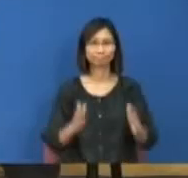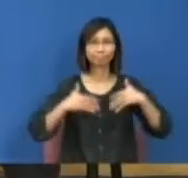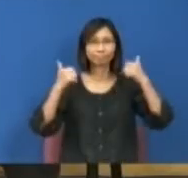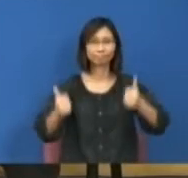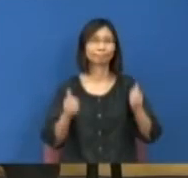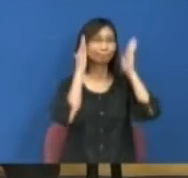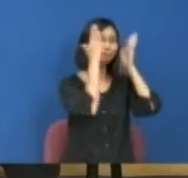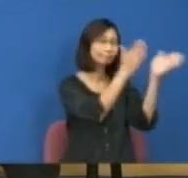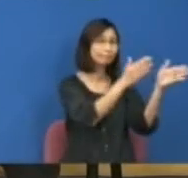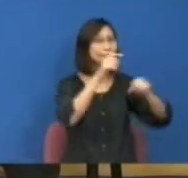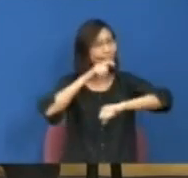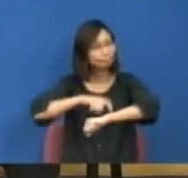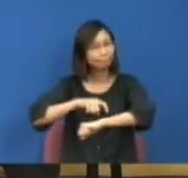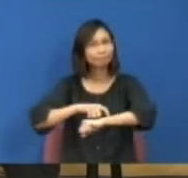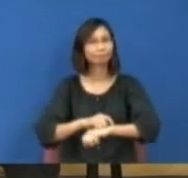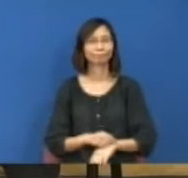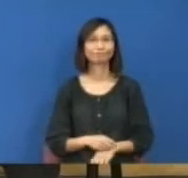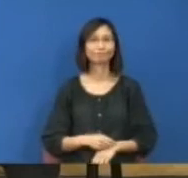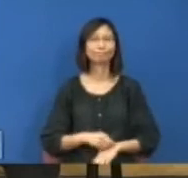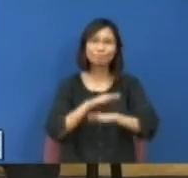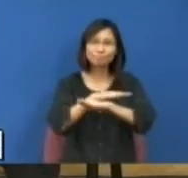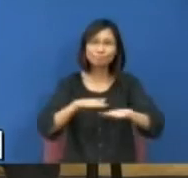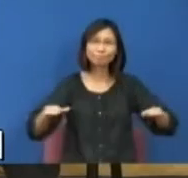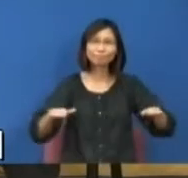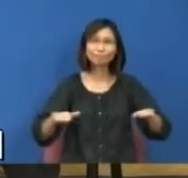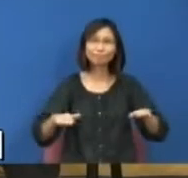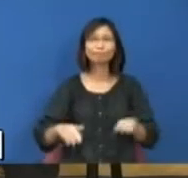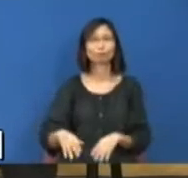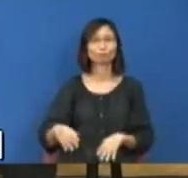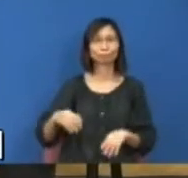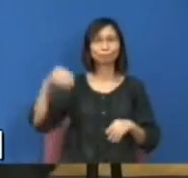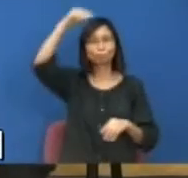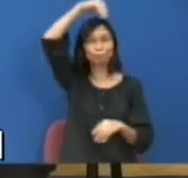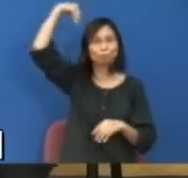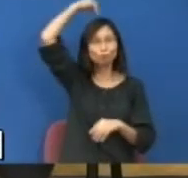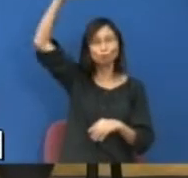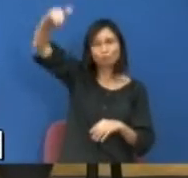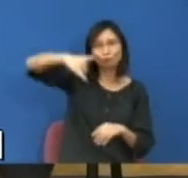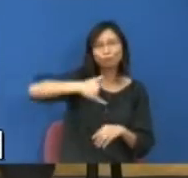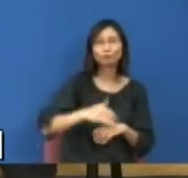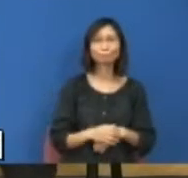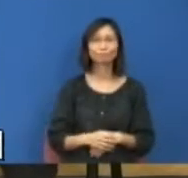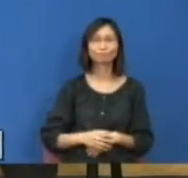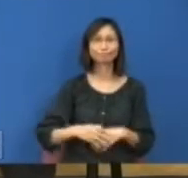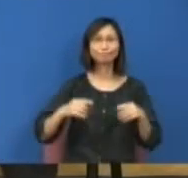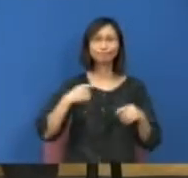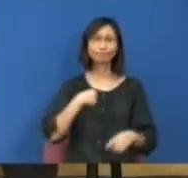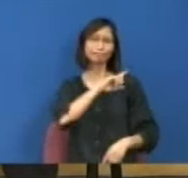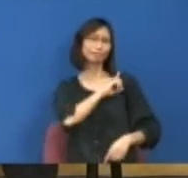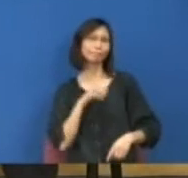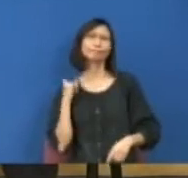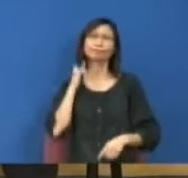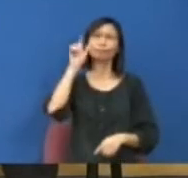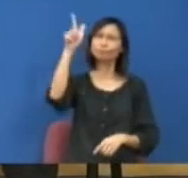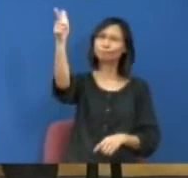大家好，又是向左望的節目時間啦。咁我都安全由依一個波斯翻到嚟啦。咁雖然人在遠方，咁但係其